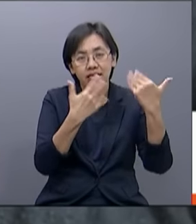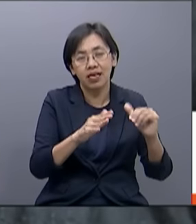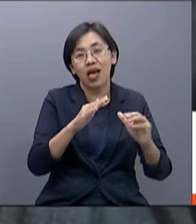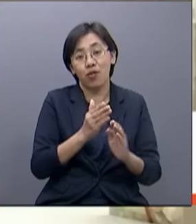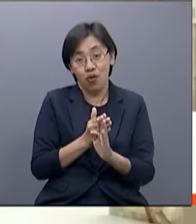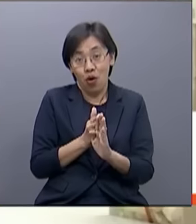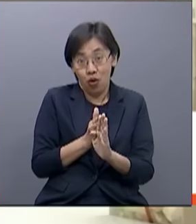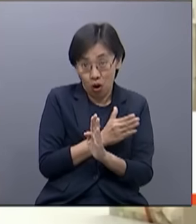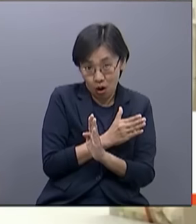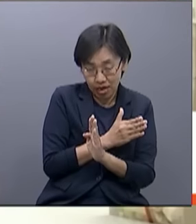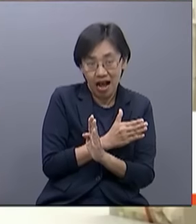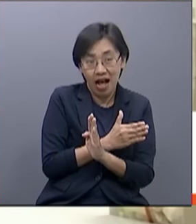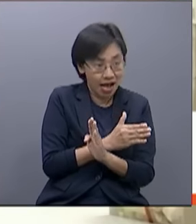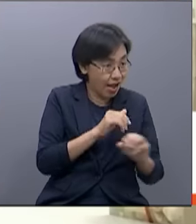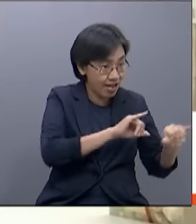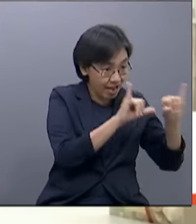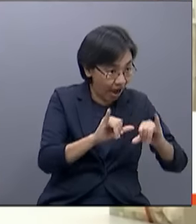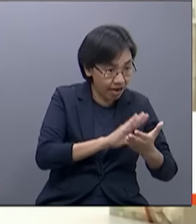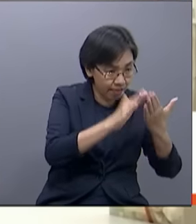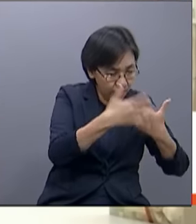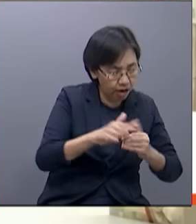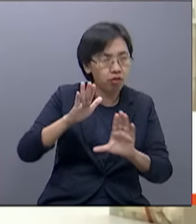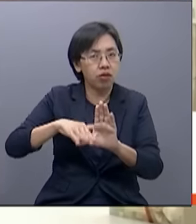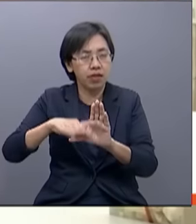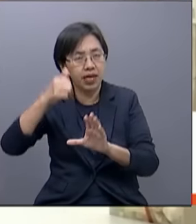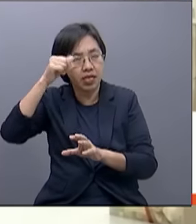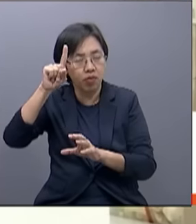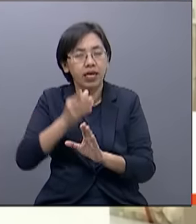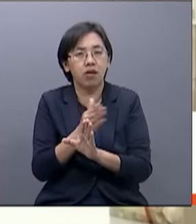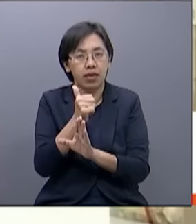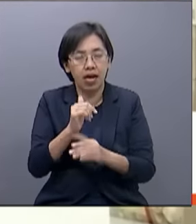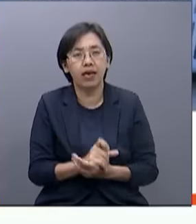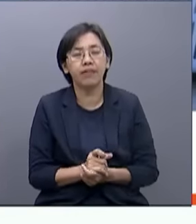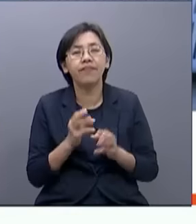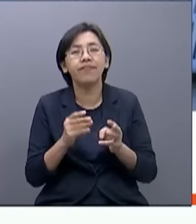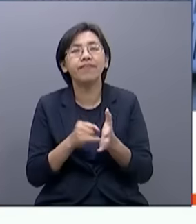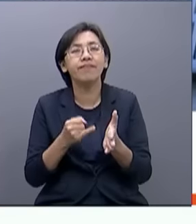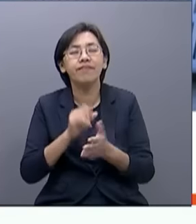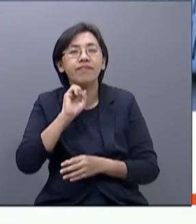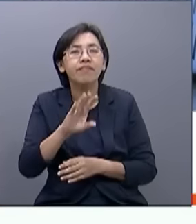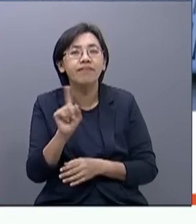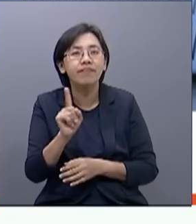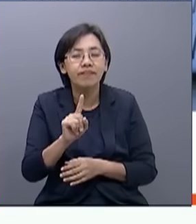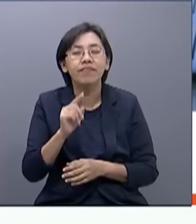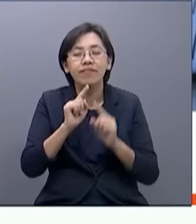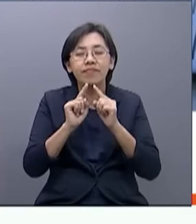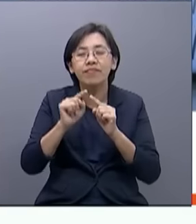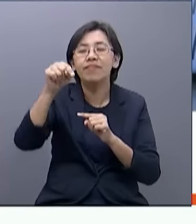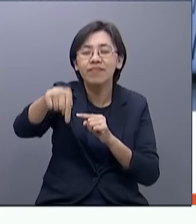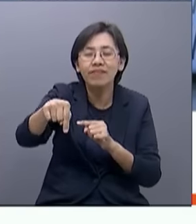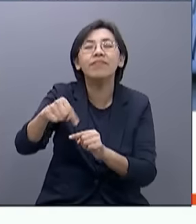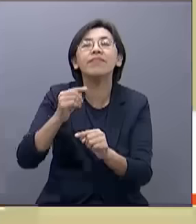สมัครดิจิตอลวอลเล็ต 1วันโดยปัจจุบันวิธีการย้ายทะเบียนบ้านก็สามารถทำได้ง่ายนะคะโดยแจ้งย้ายปลายทางได้เลย